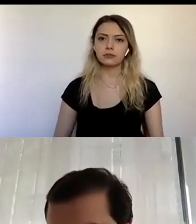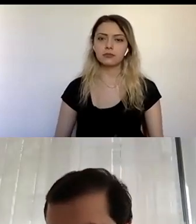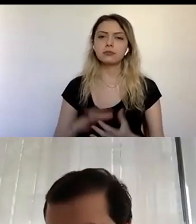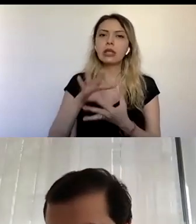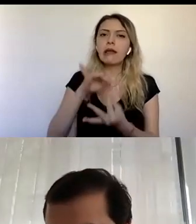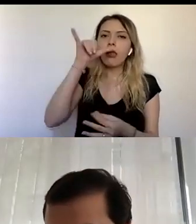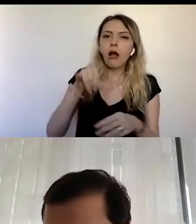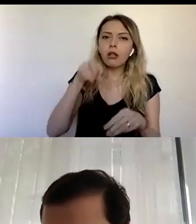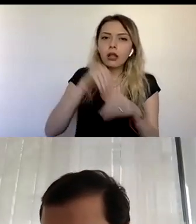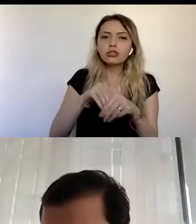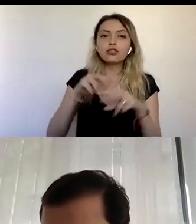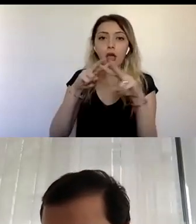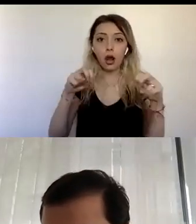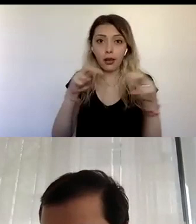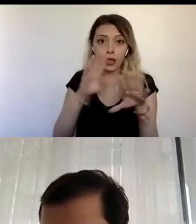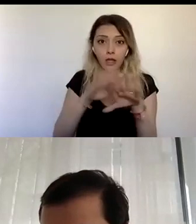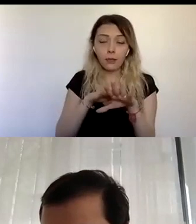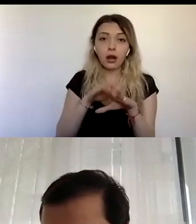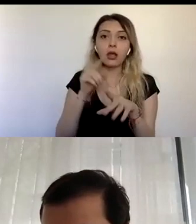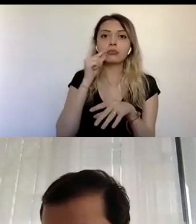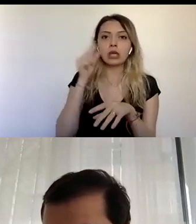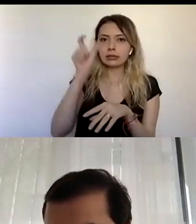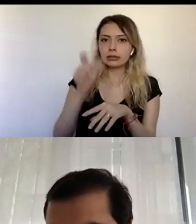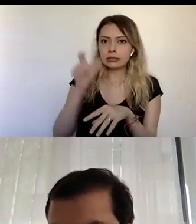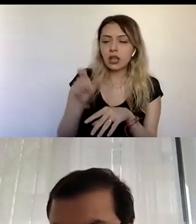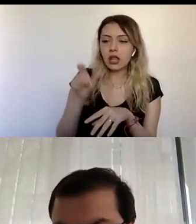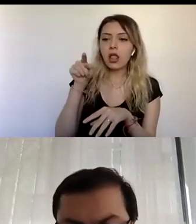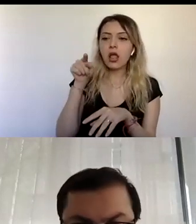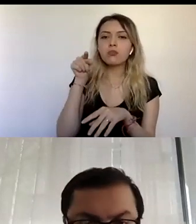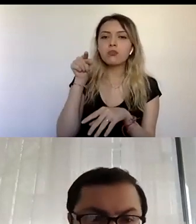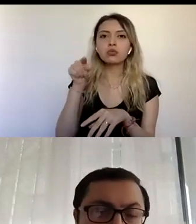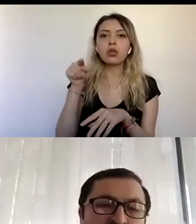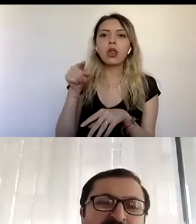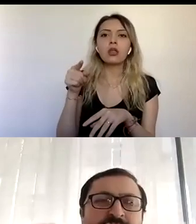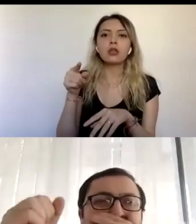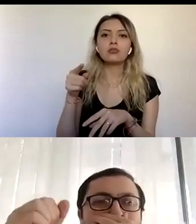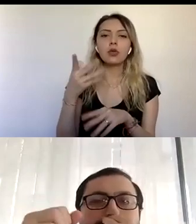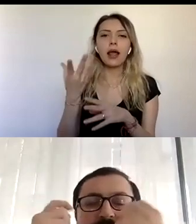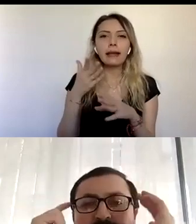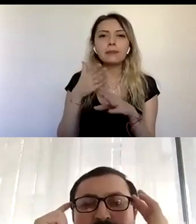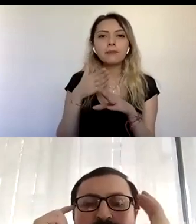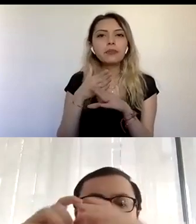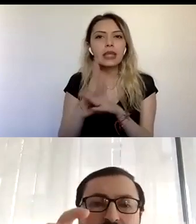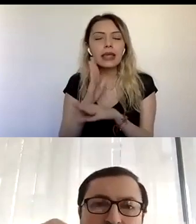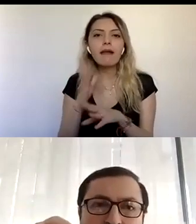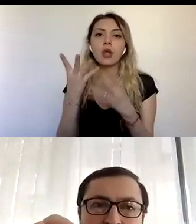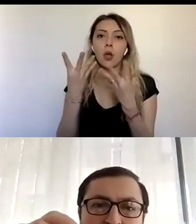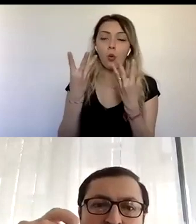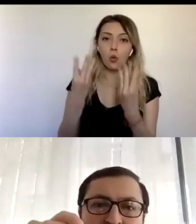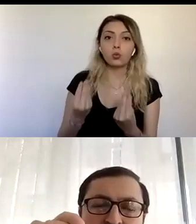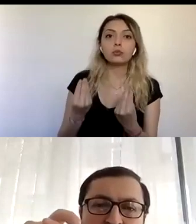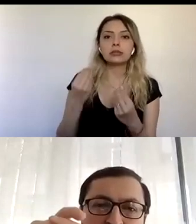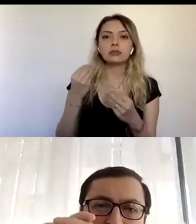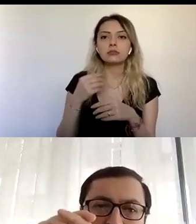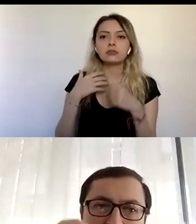demiş katılımcımız. Bu uygulamaları kullanırken de hak savunuculuğunun meşruluğunu ve suç olmadığını kendimize hatırlatmamız da gerekli.